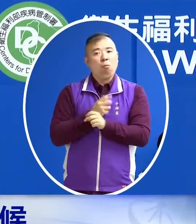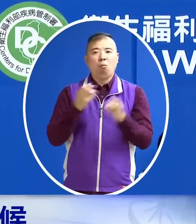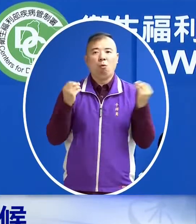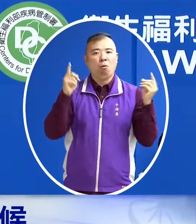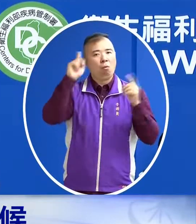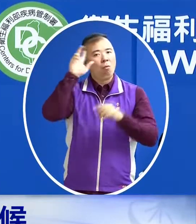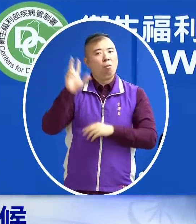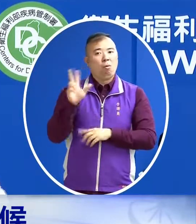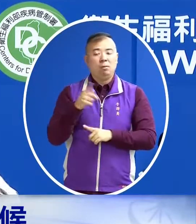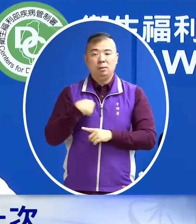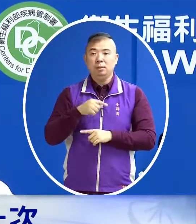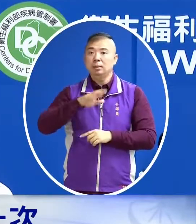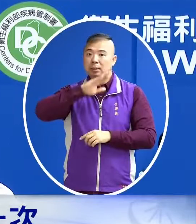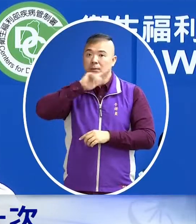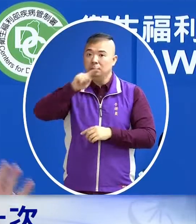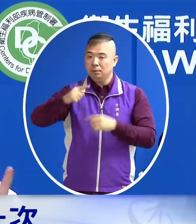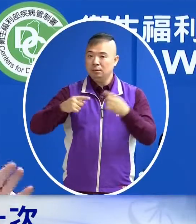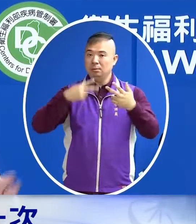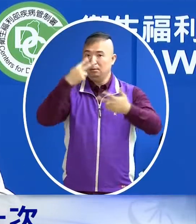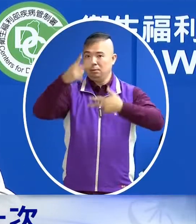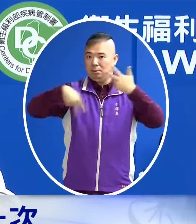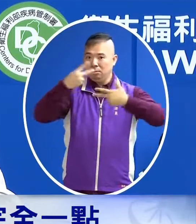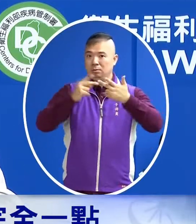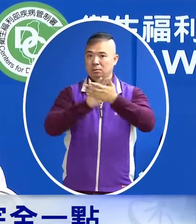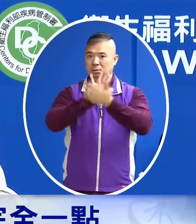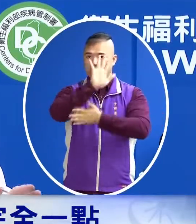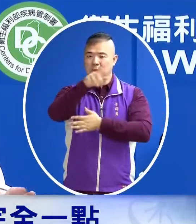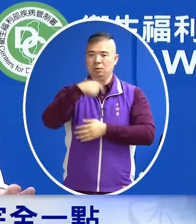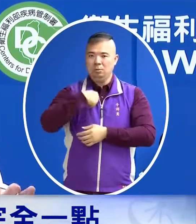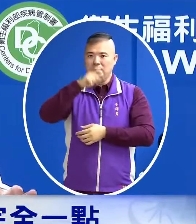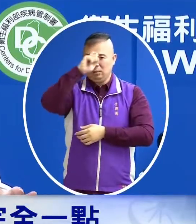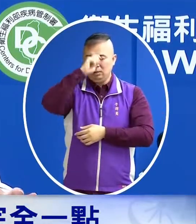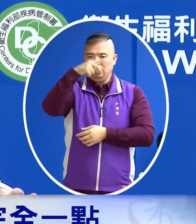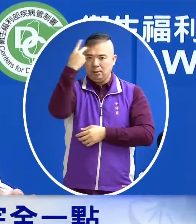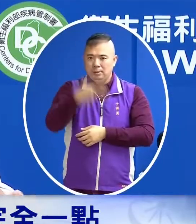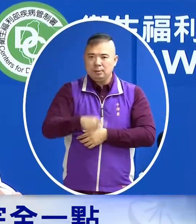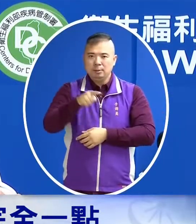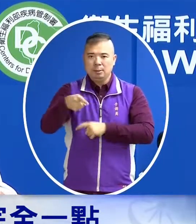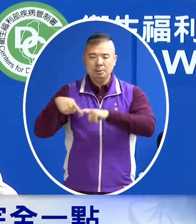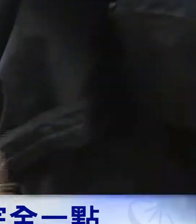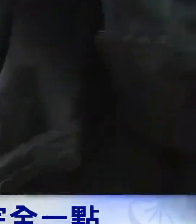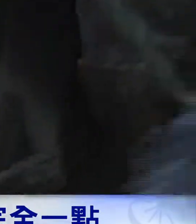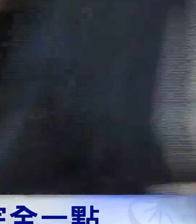14天后的时候，我们再 review 一次，希望能够把这个网能够弄得更